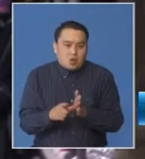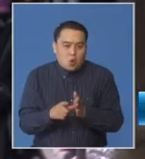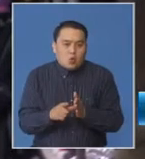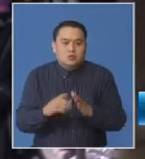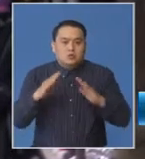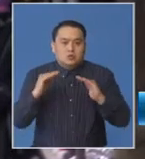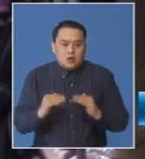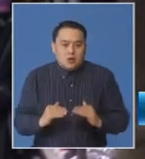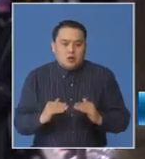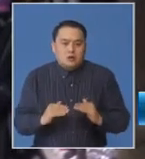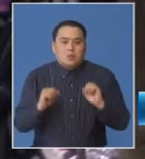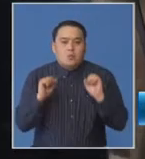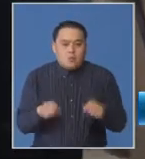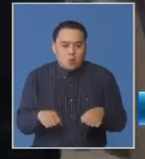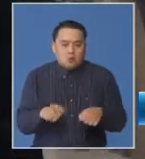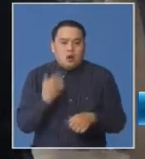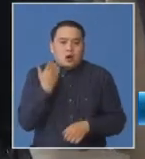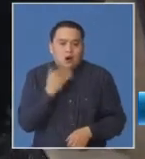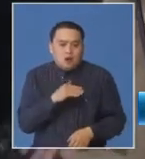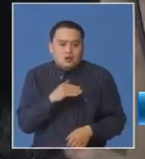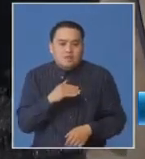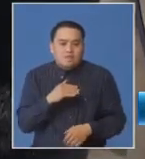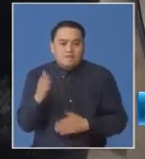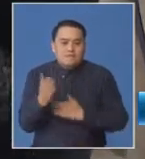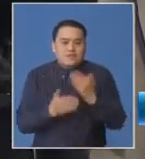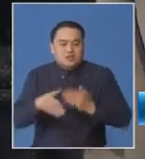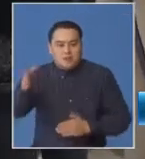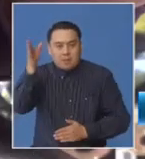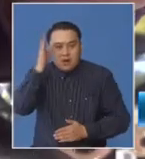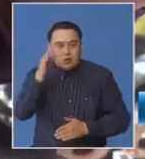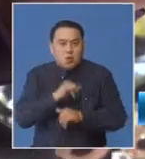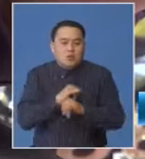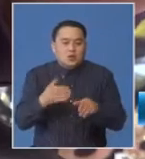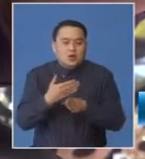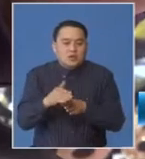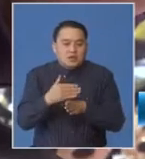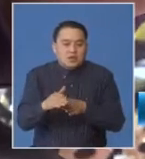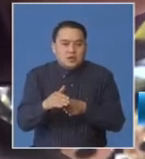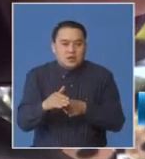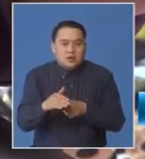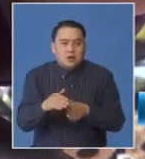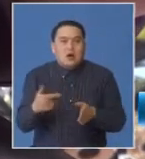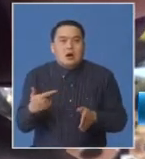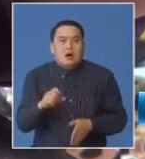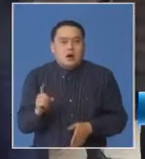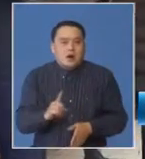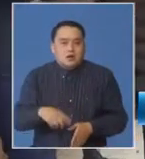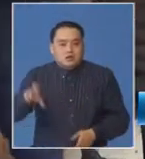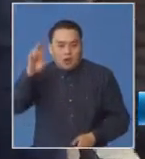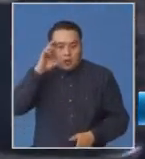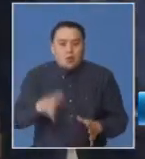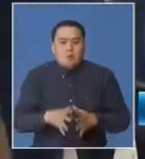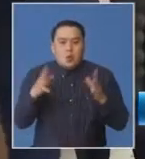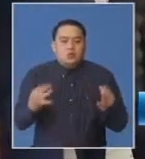нагрузки, повышении доступности и качества высшего образования, расширении микрокредитования и газификации страны.